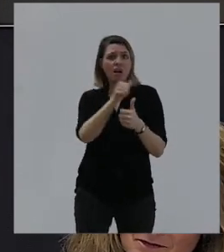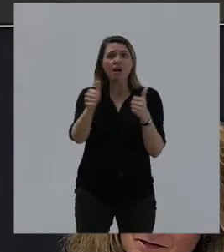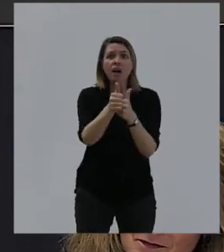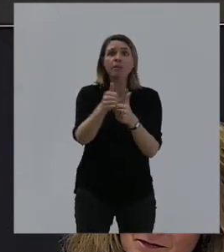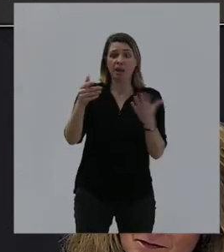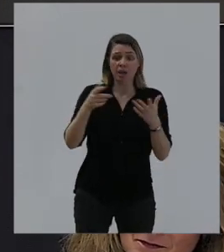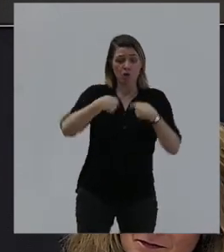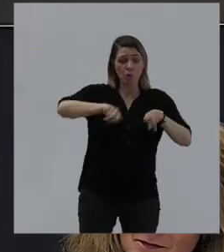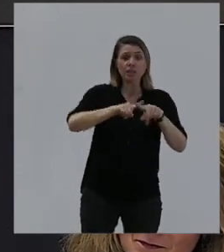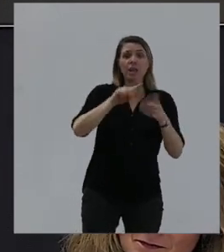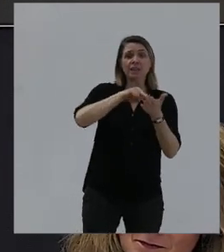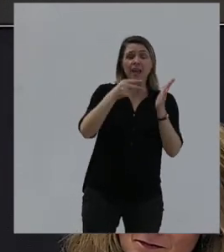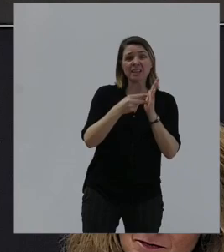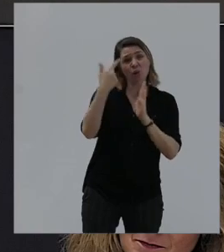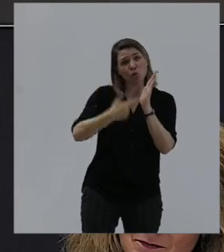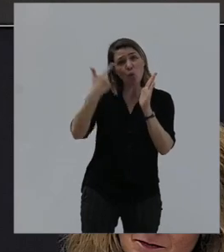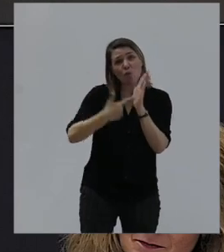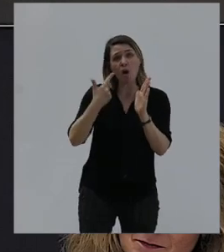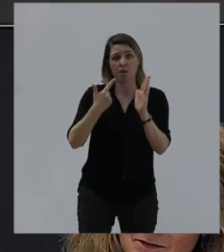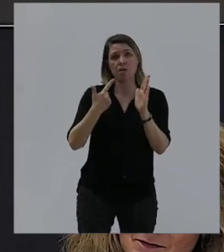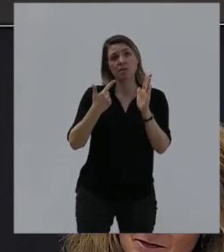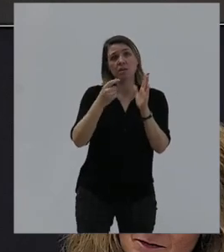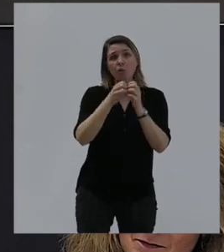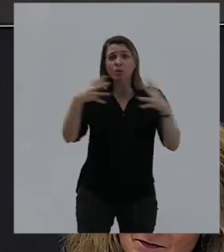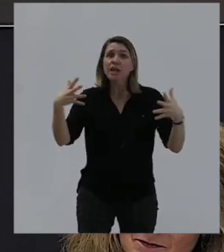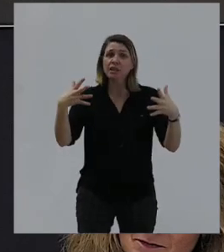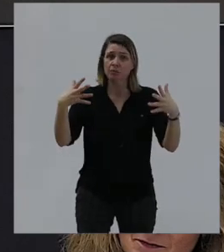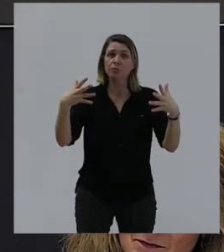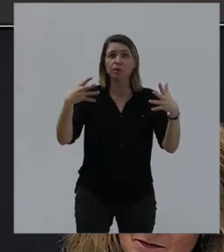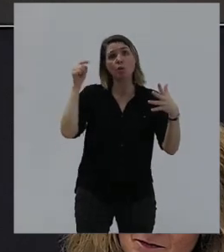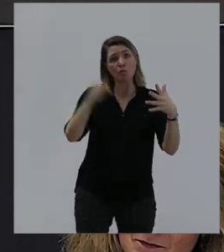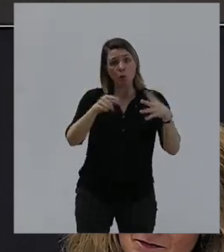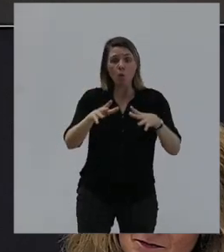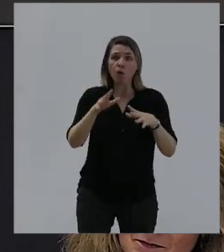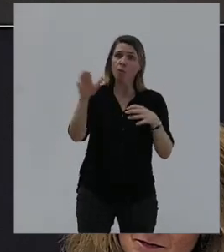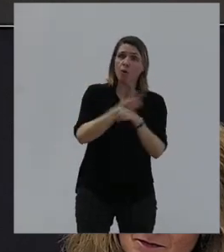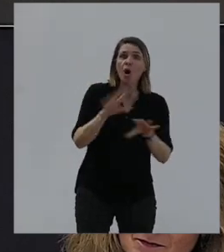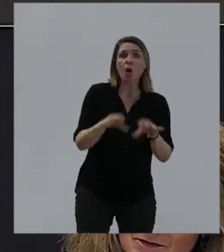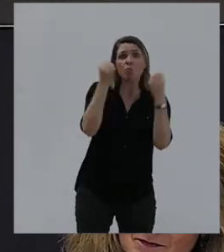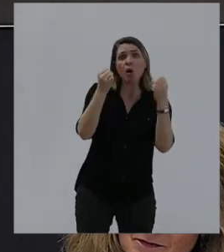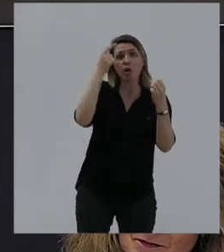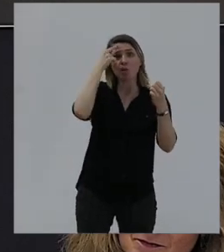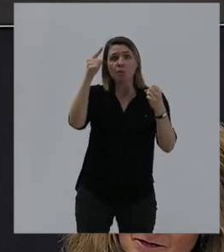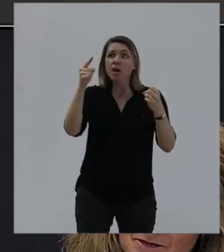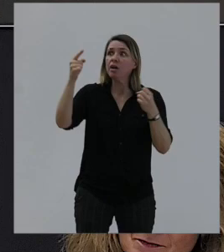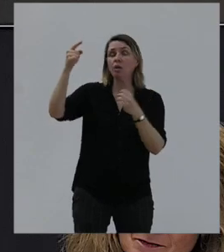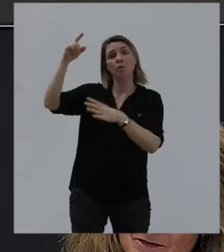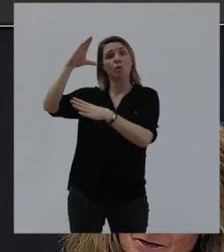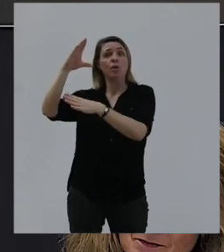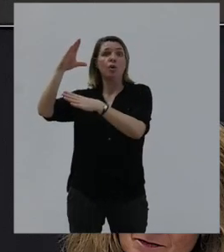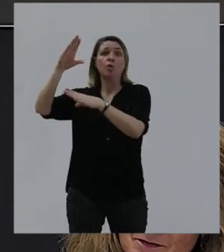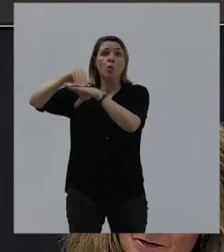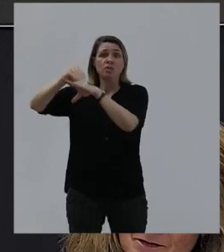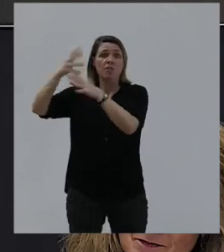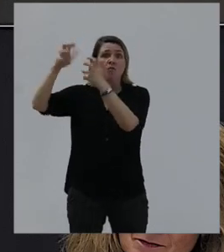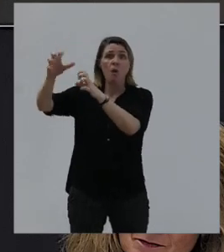le comité technique s'était prononcé à deux reprises unanimement contre. Idem pour les campagnes d'emploi invalidées par les conseils du FR et par